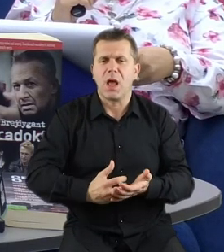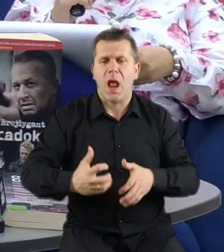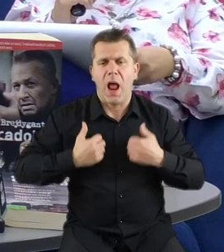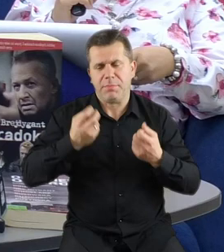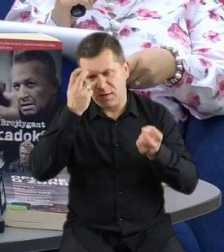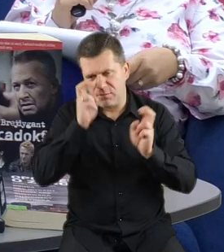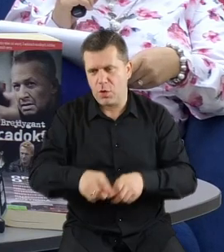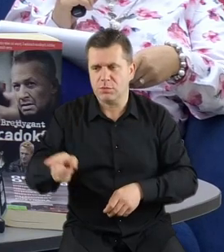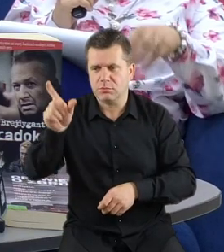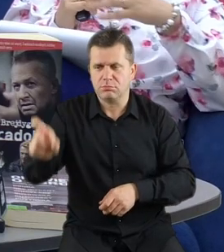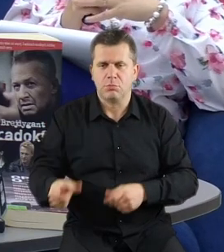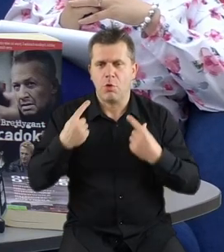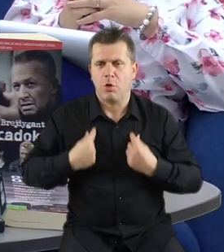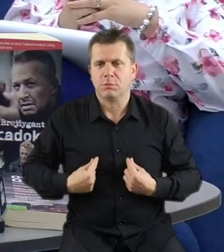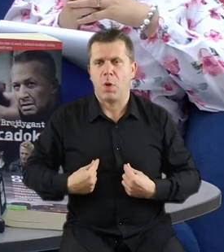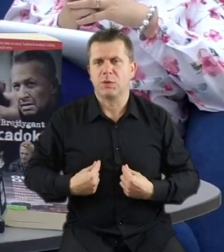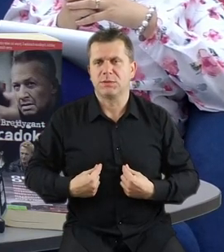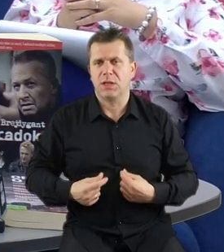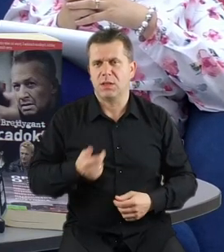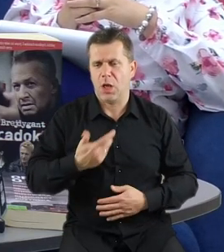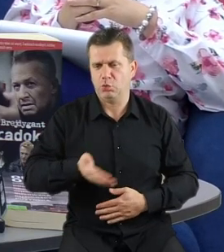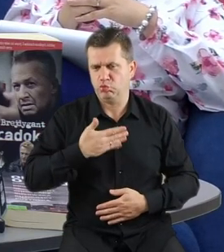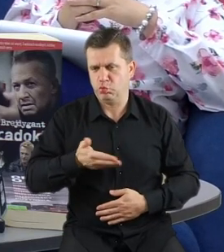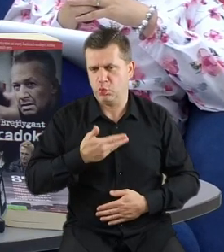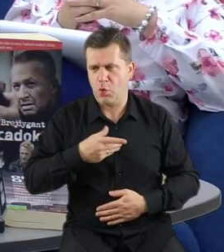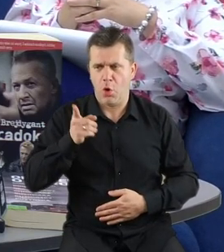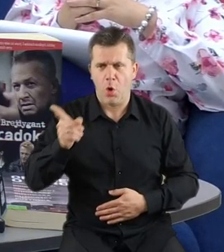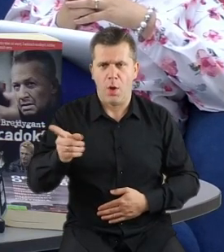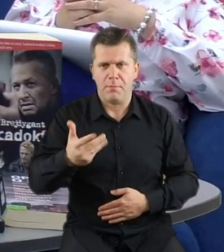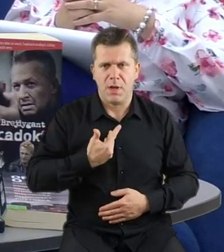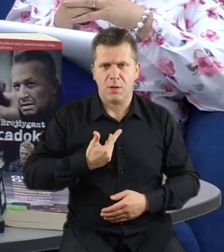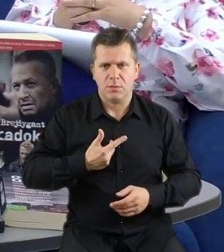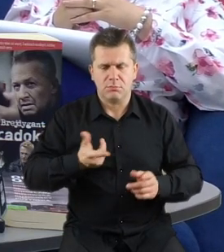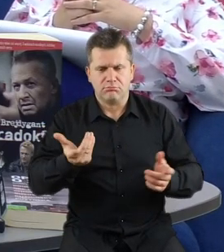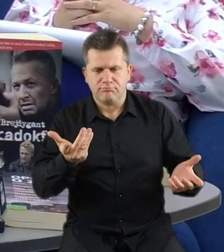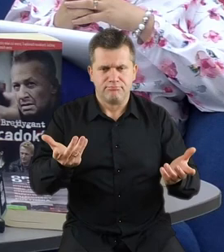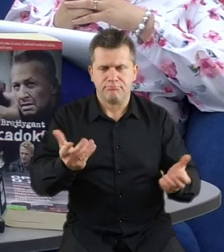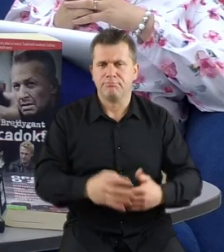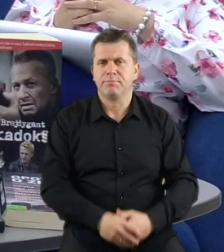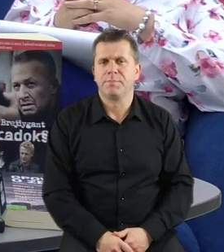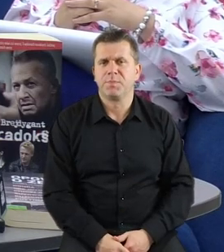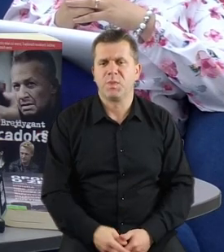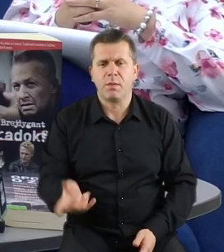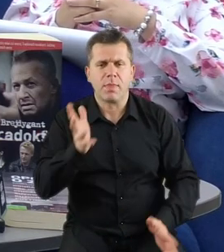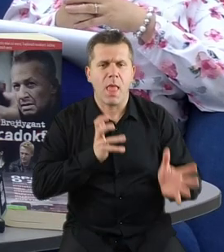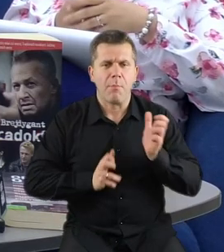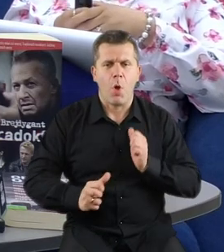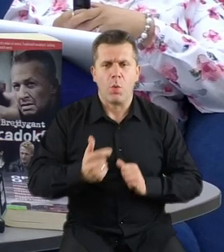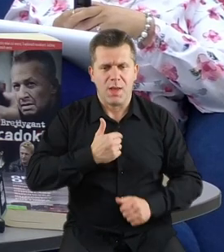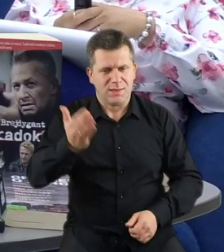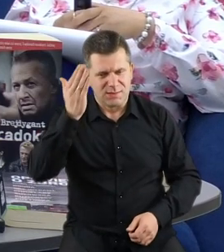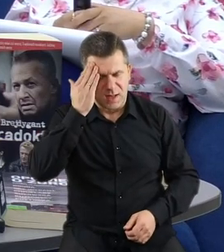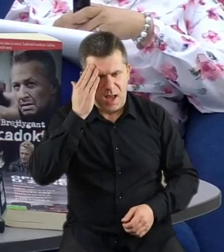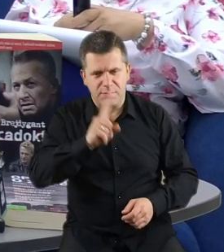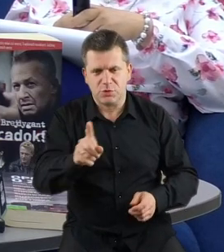materiały, żeby stworzyć taką postać. Bo ja czułam niepokój w tych momentach, kiedy ona też zaczynała czuć ten wewnętrzny niepokój. No niepokój to ja